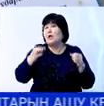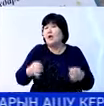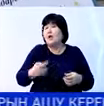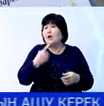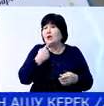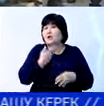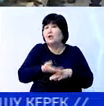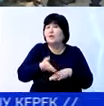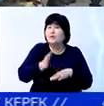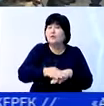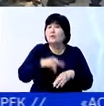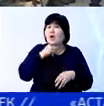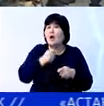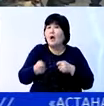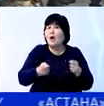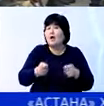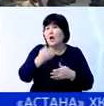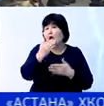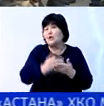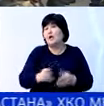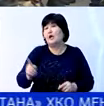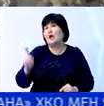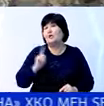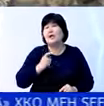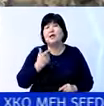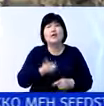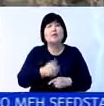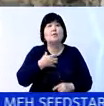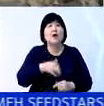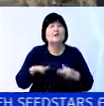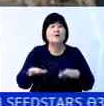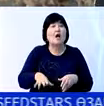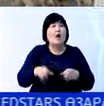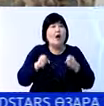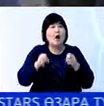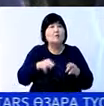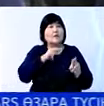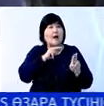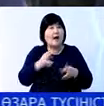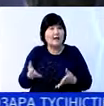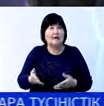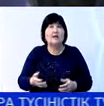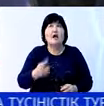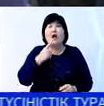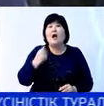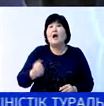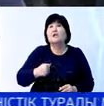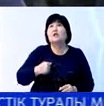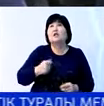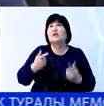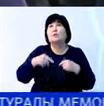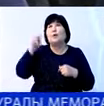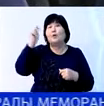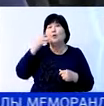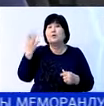тапсырмаға қырағы болуы тиіс. Қала тыныштығын күзетіп, ең маңызды шаралардың қауіпсіздігін қадағалайды. Әскери бөлімнің оқу бөлімі